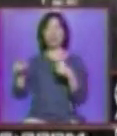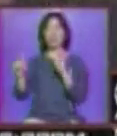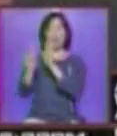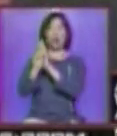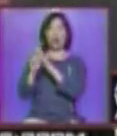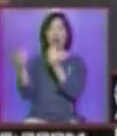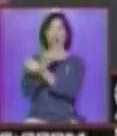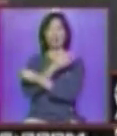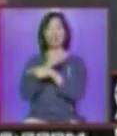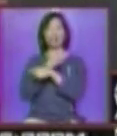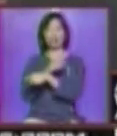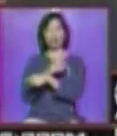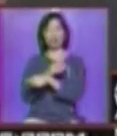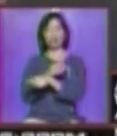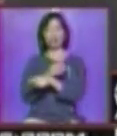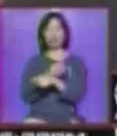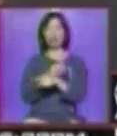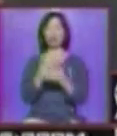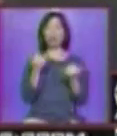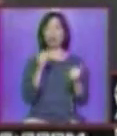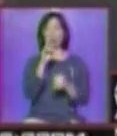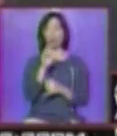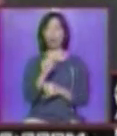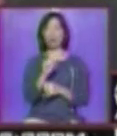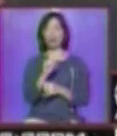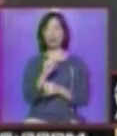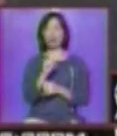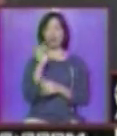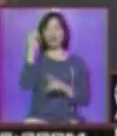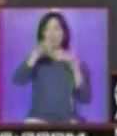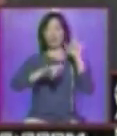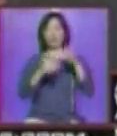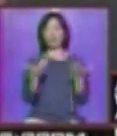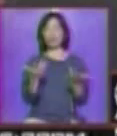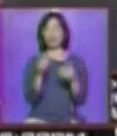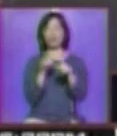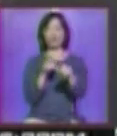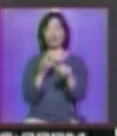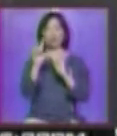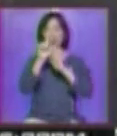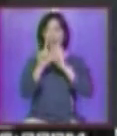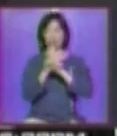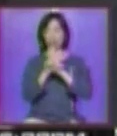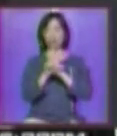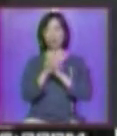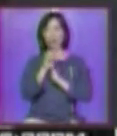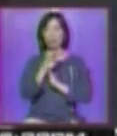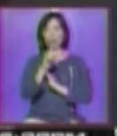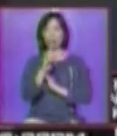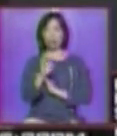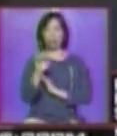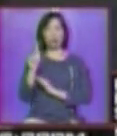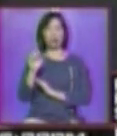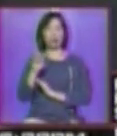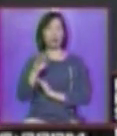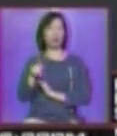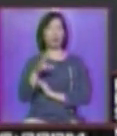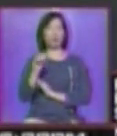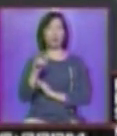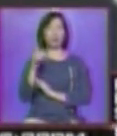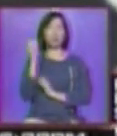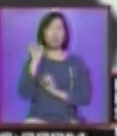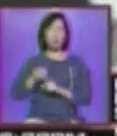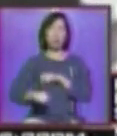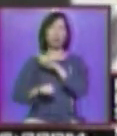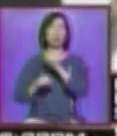helper. Sa tansya ng U.S. immigration lawyer at ngayon ay News 5 anchor na si attorney Mike Templo, hindi bababa sa 1 milyong dolyar o